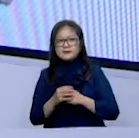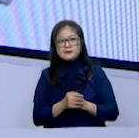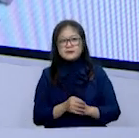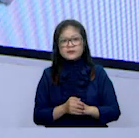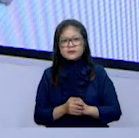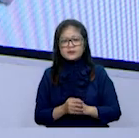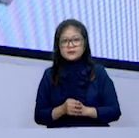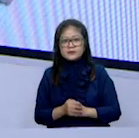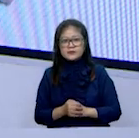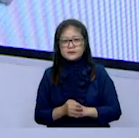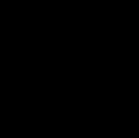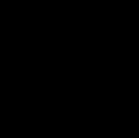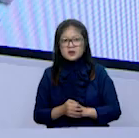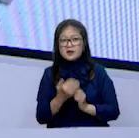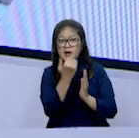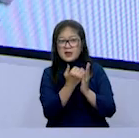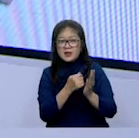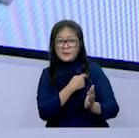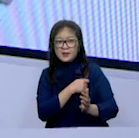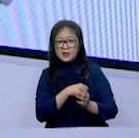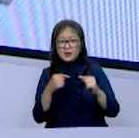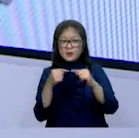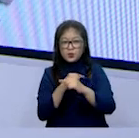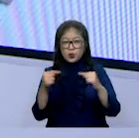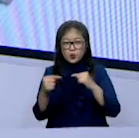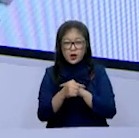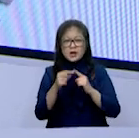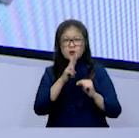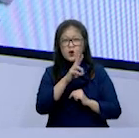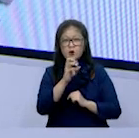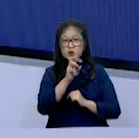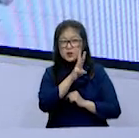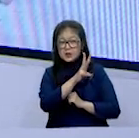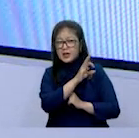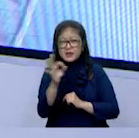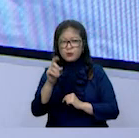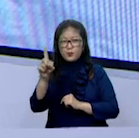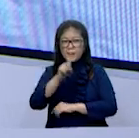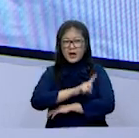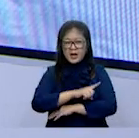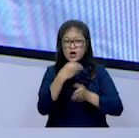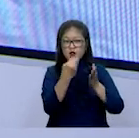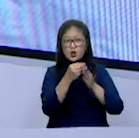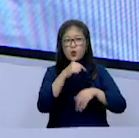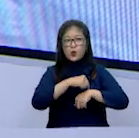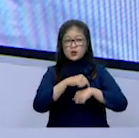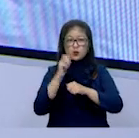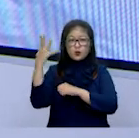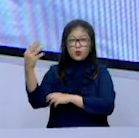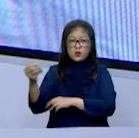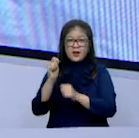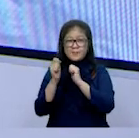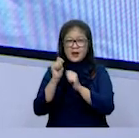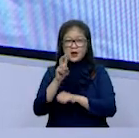pemirsa data Kementerian Perhubungan 2 3000 kendaraan perhari melintasi tol pada periode mudik lebaran 2023 melonjak